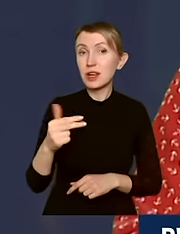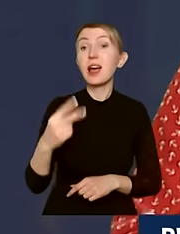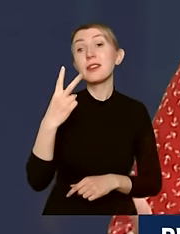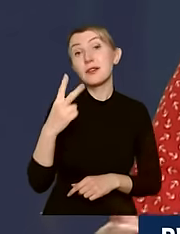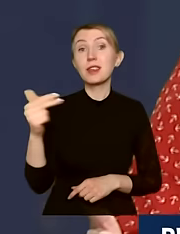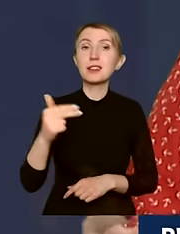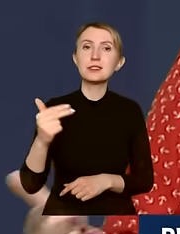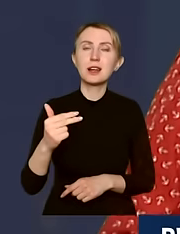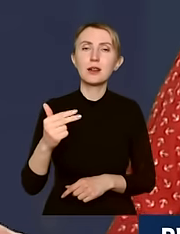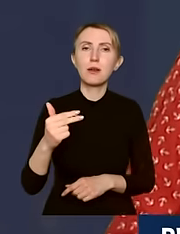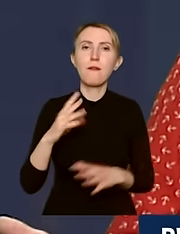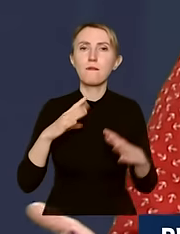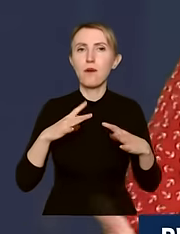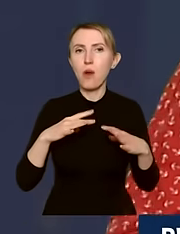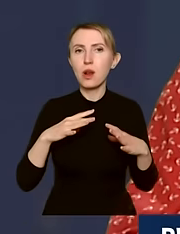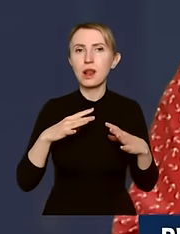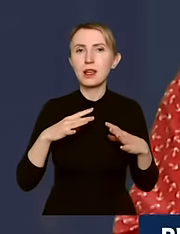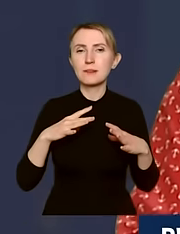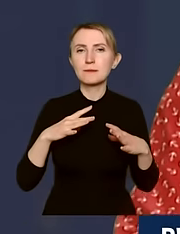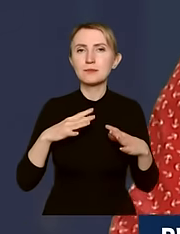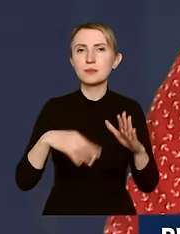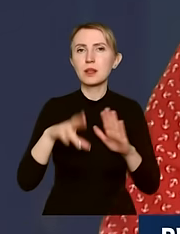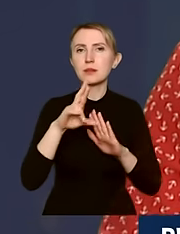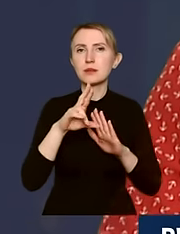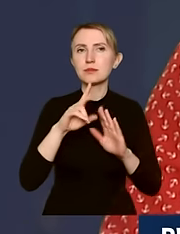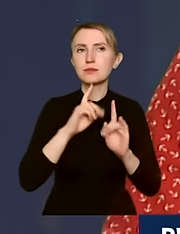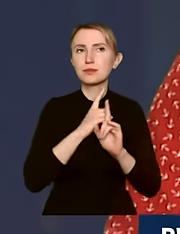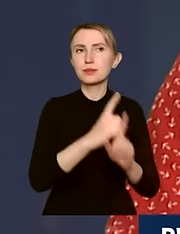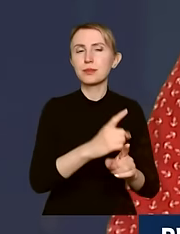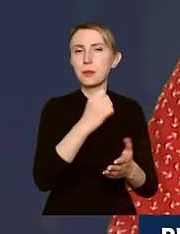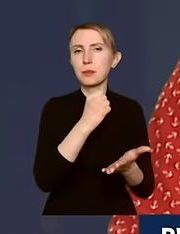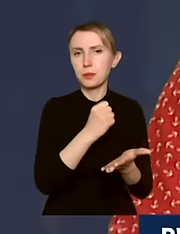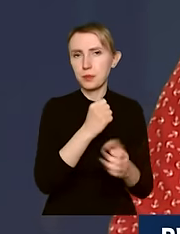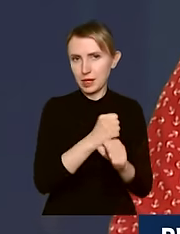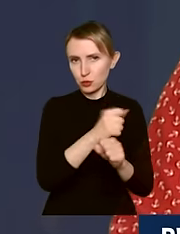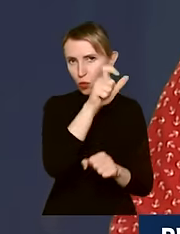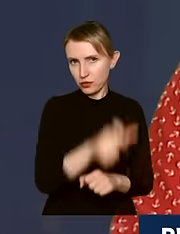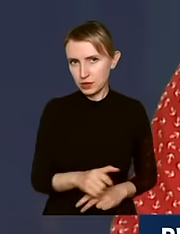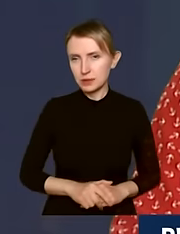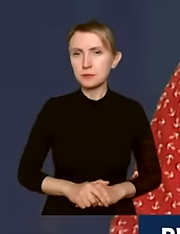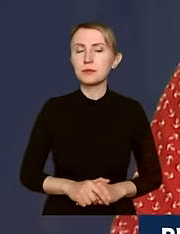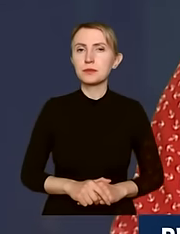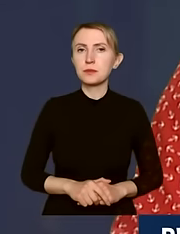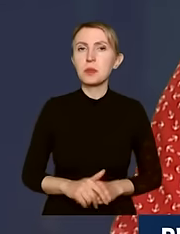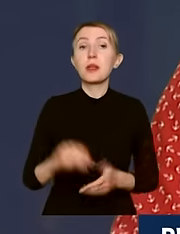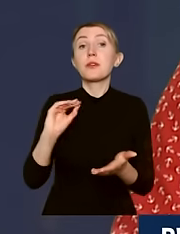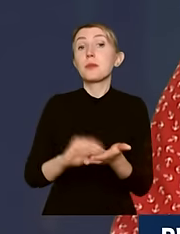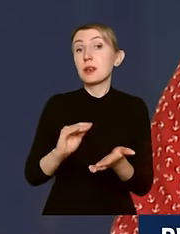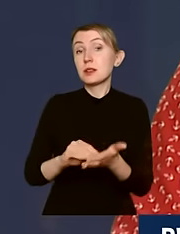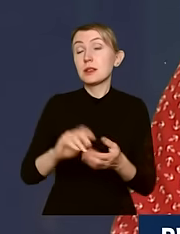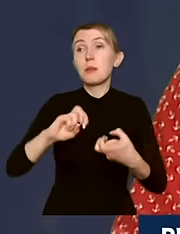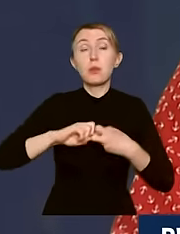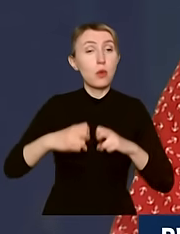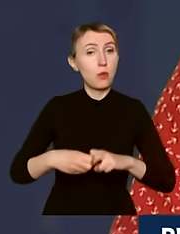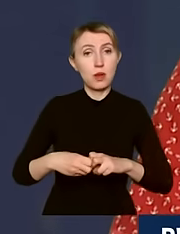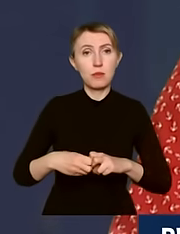po prostu wolne są przypisane do pracownika. Ja myślę, że z tym po prostu w praktyce może być duży kłopot, bo też wiemy,